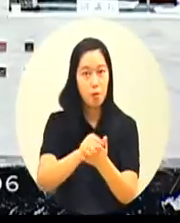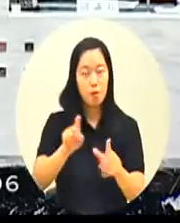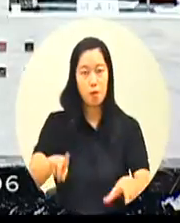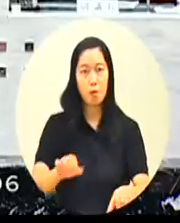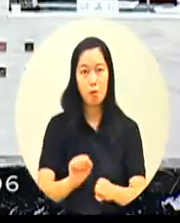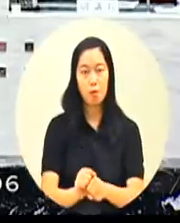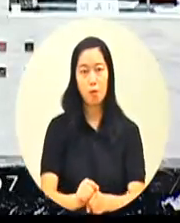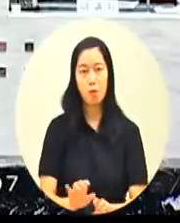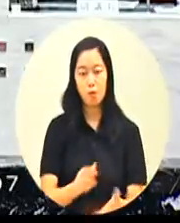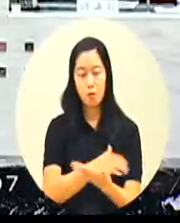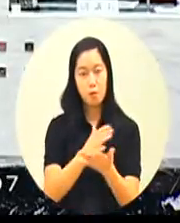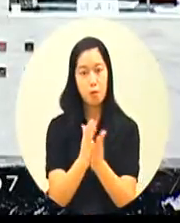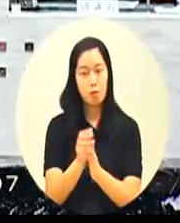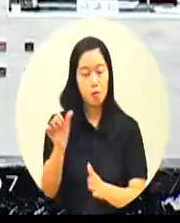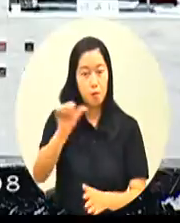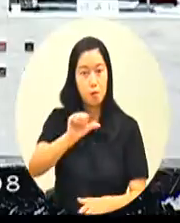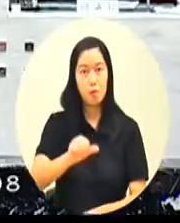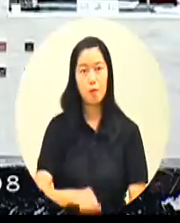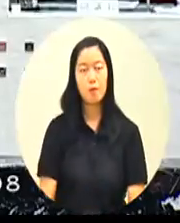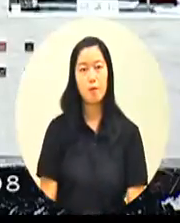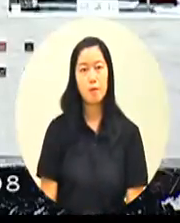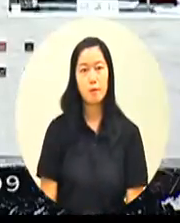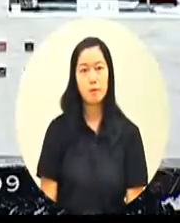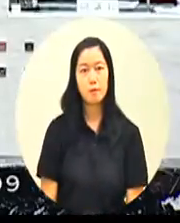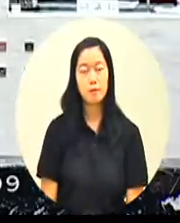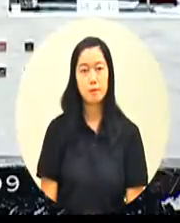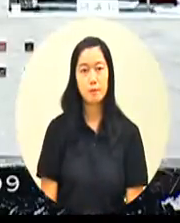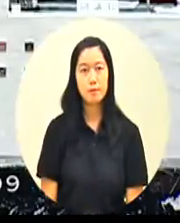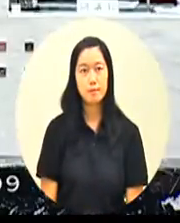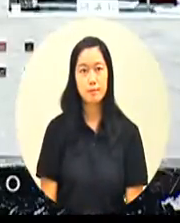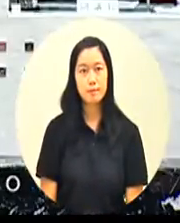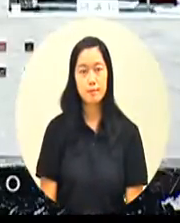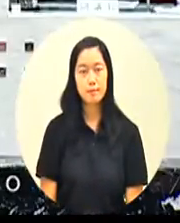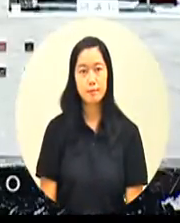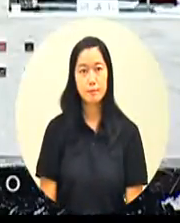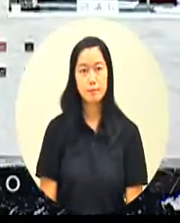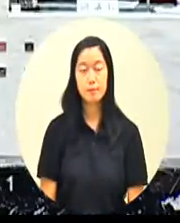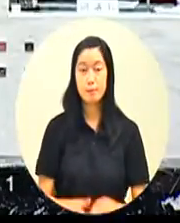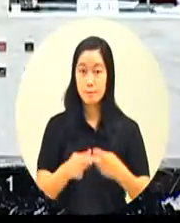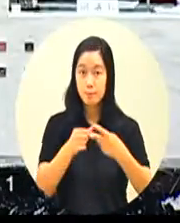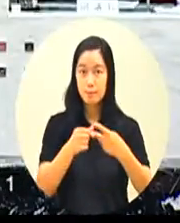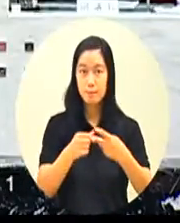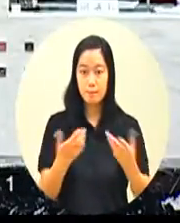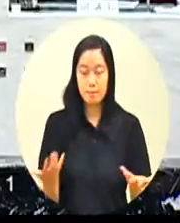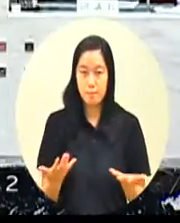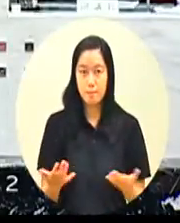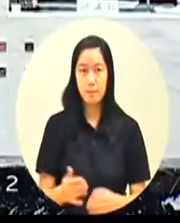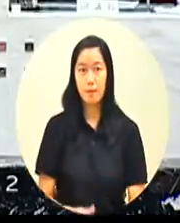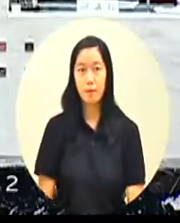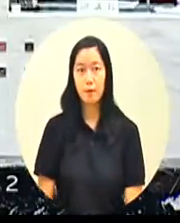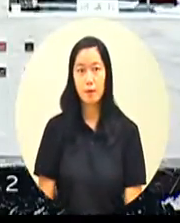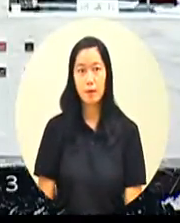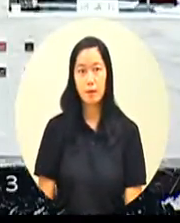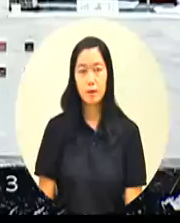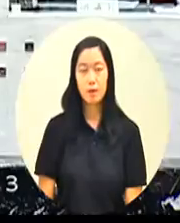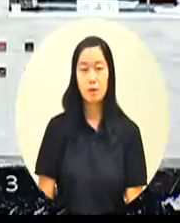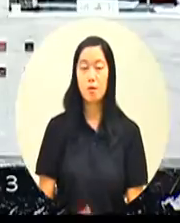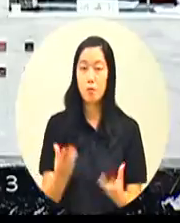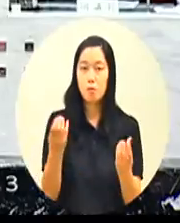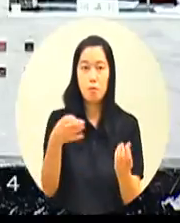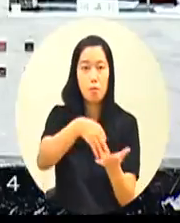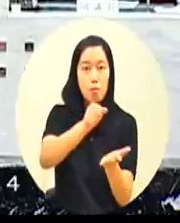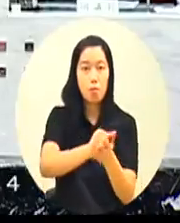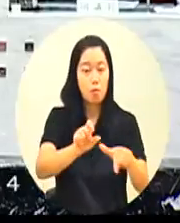落点等等五大的政策内容。下一页。那第二个部分呢，是有关于那个未登记工厂的土